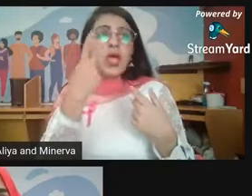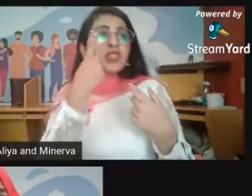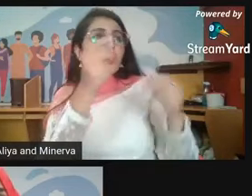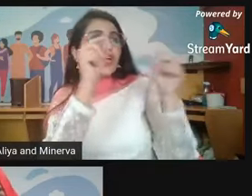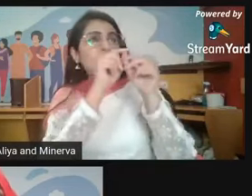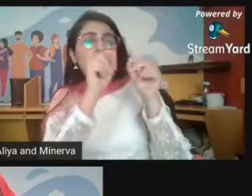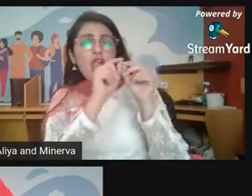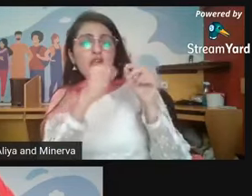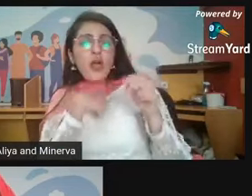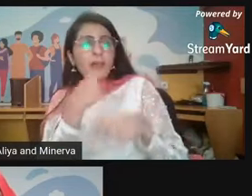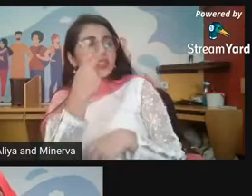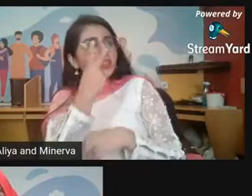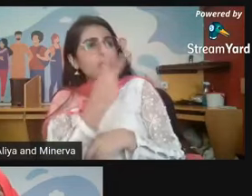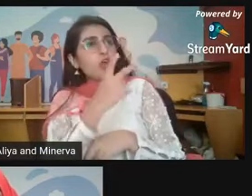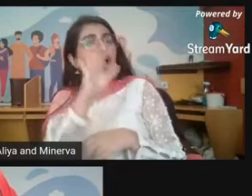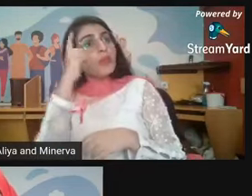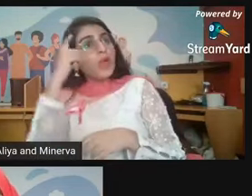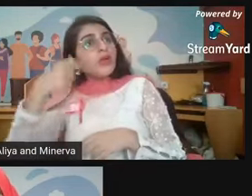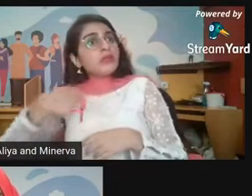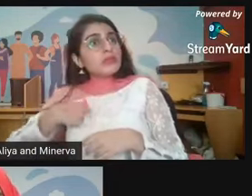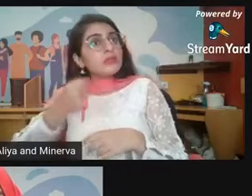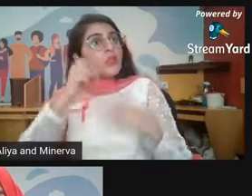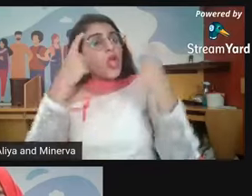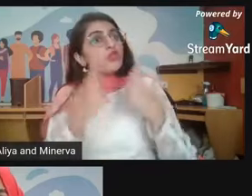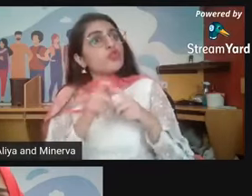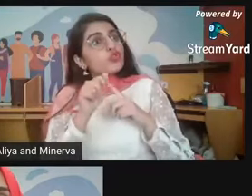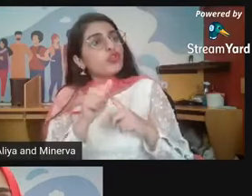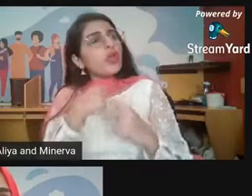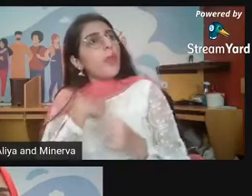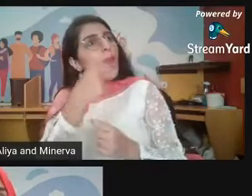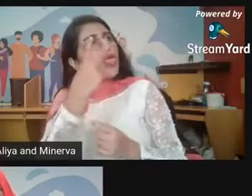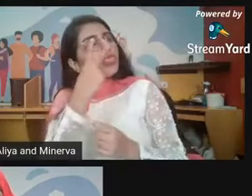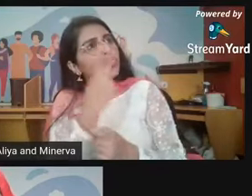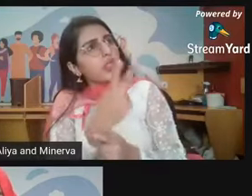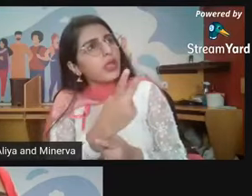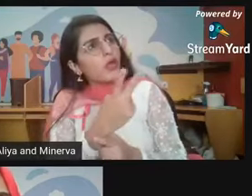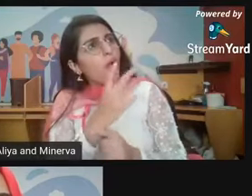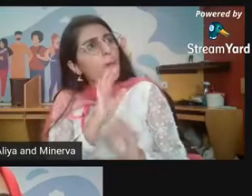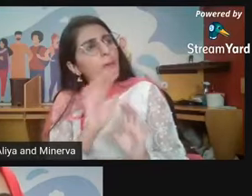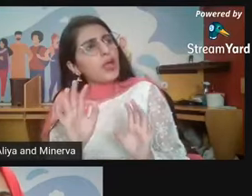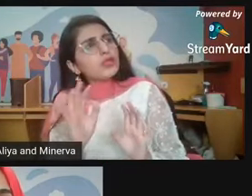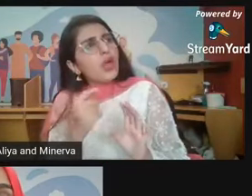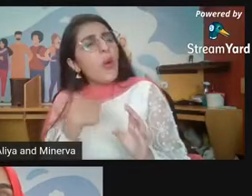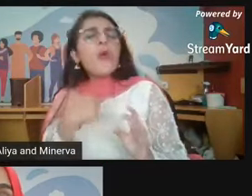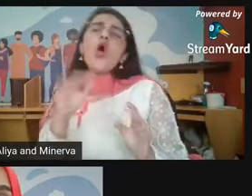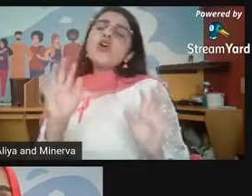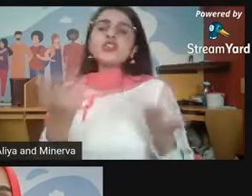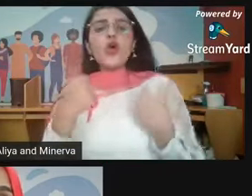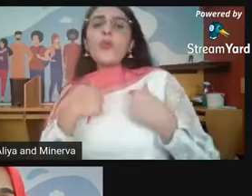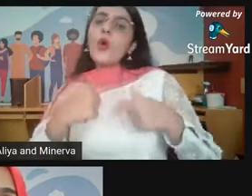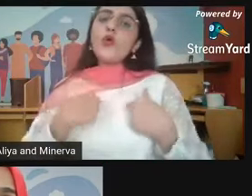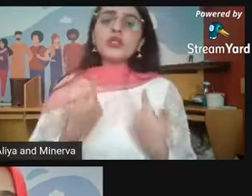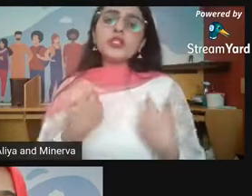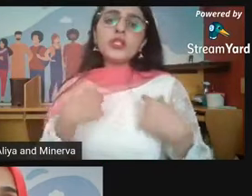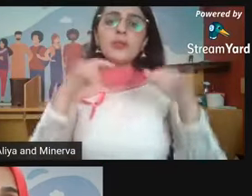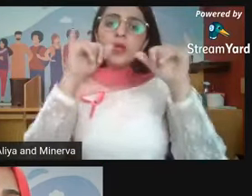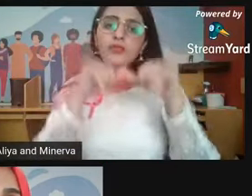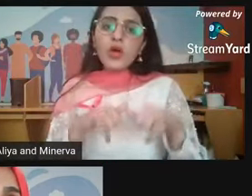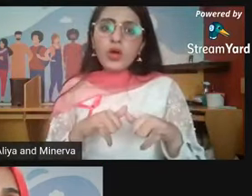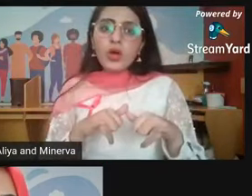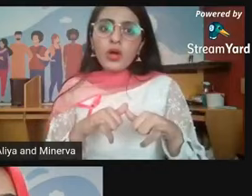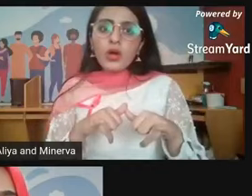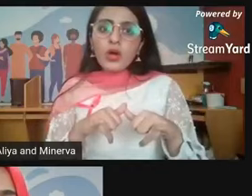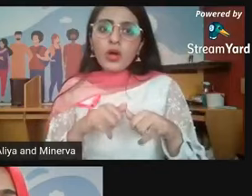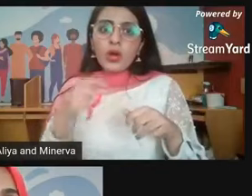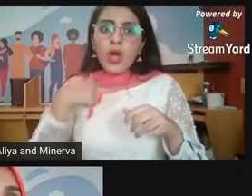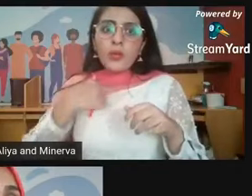था कि एवरी वुमन शुड डू द ब्रेस्ट सेल्फ एग्जामिनेशन तो मैंने बस उसको रैंडमली एग्जामिन किया एंड देन ऑल ऑफ द सडन आई फाउंड